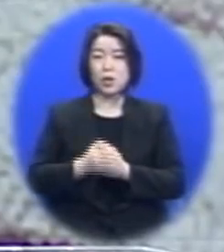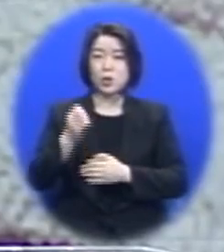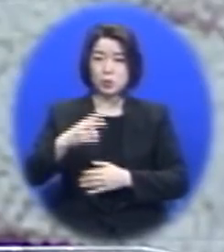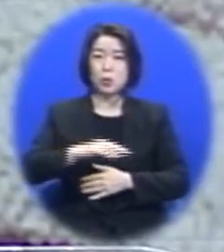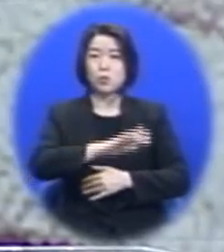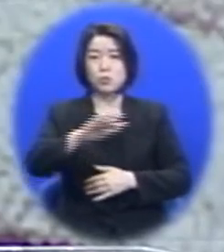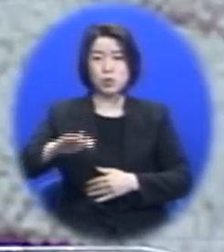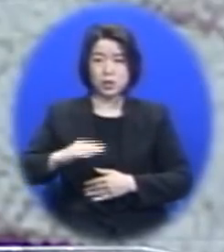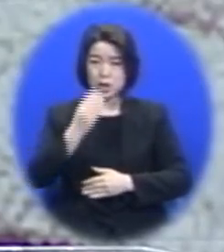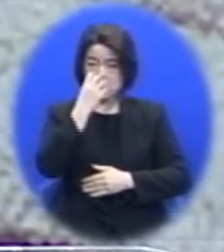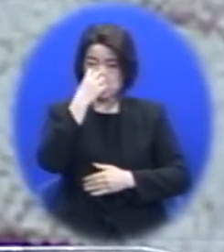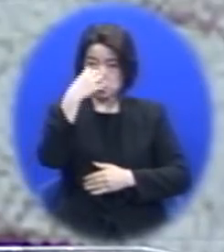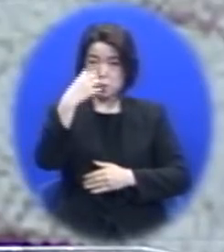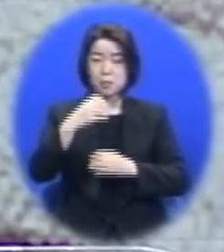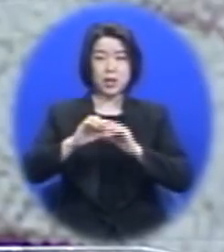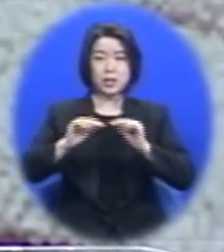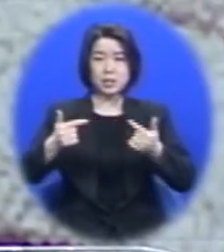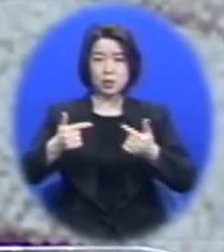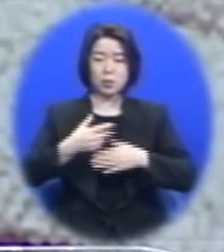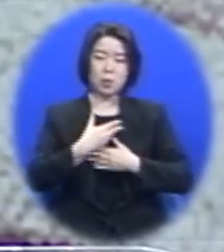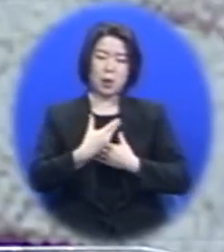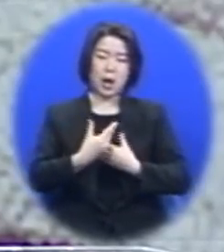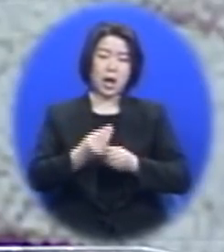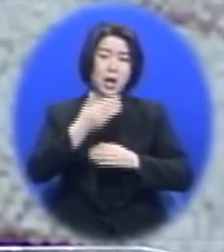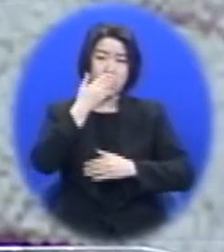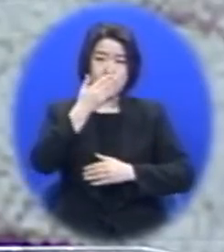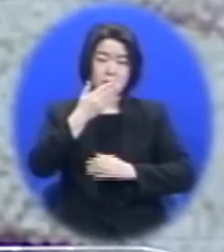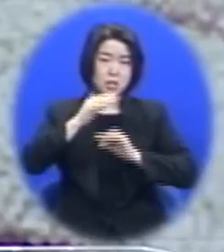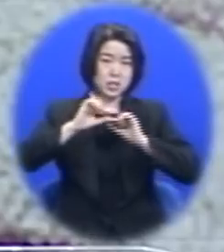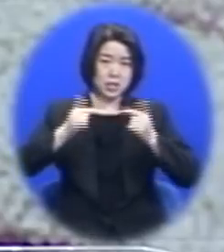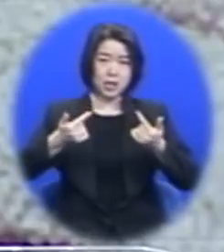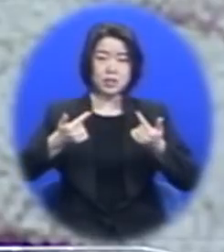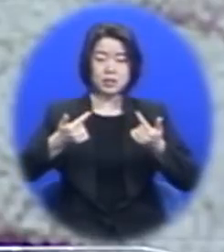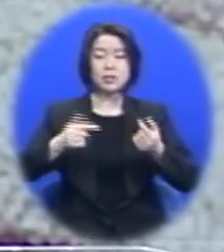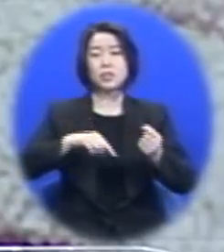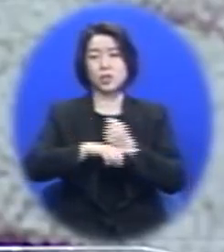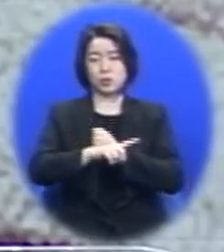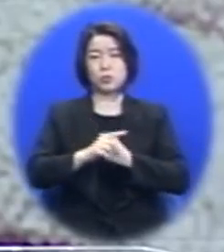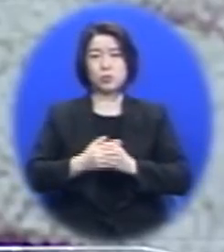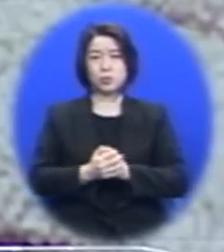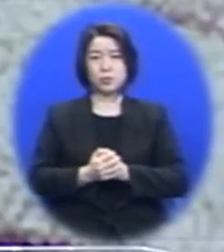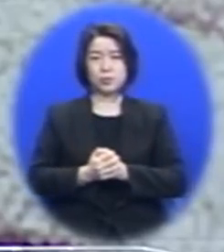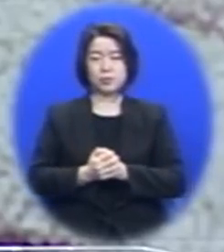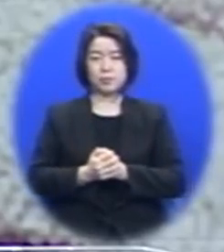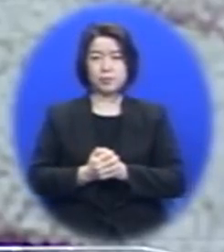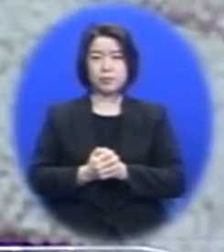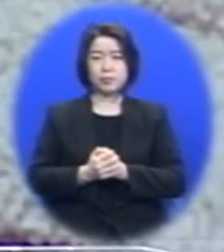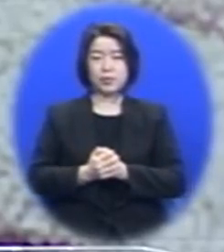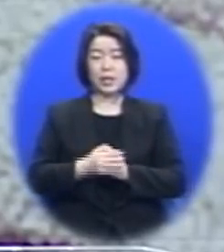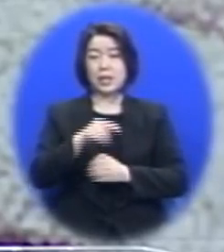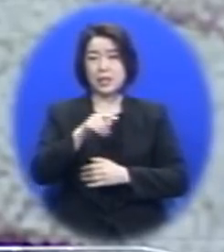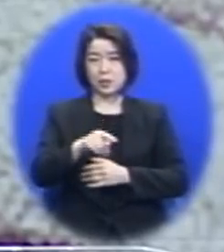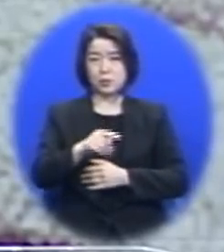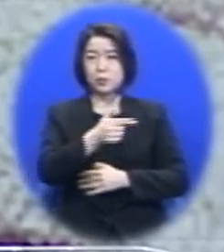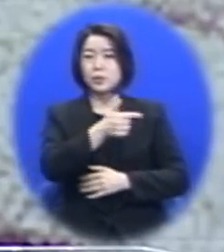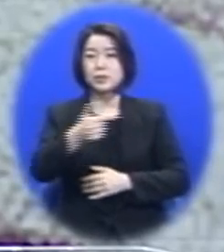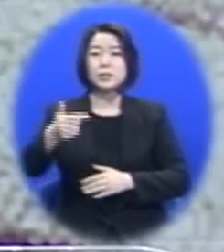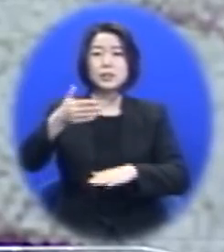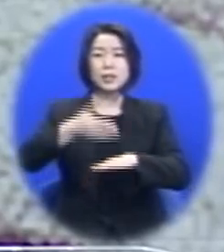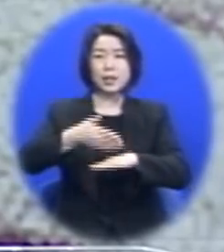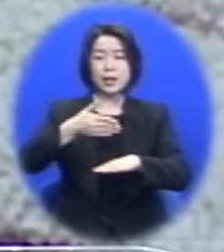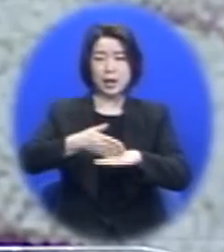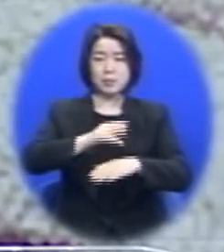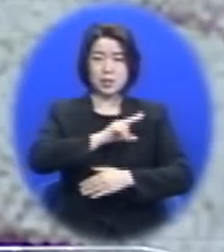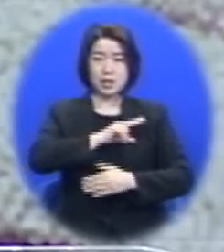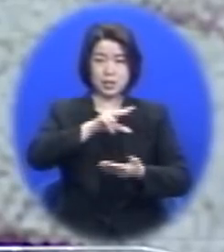교만하지 않고 아니라 하지 않게 될 수 있는 이 우니까 야 이것도 큰 감사 제목이 구나